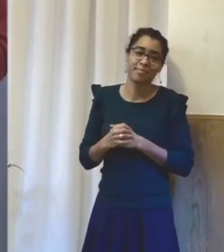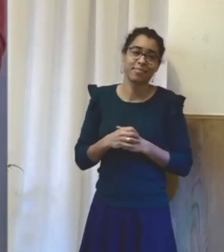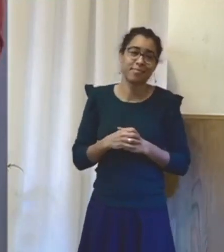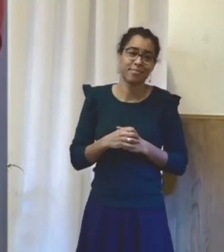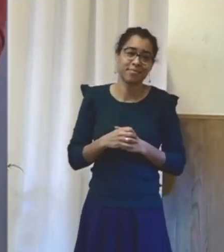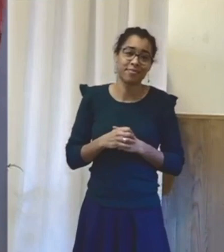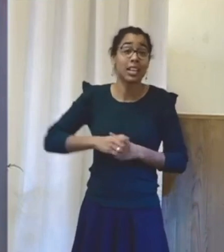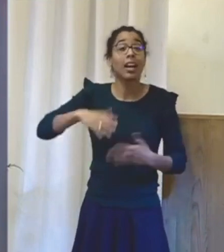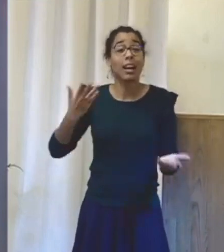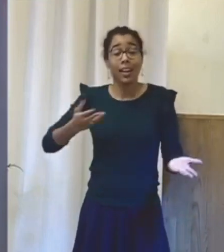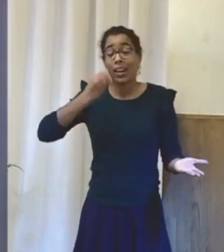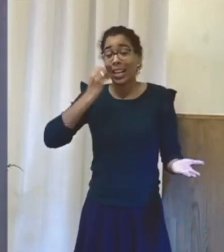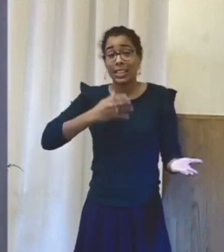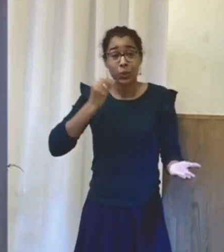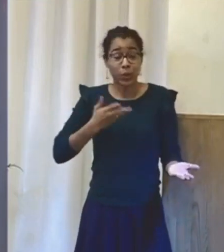Et souvent,